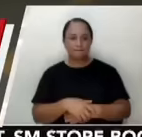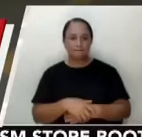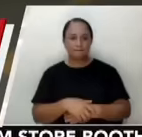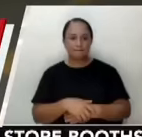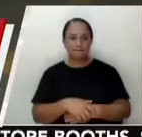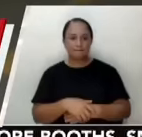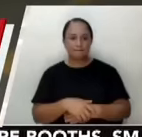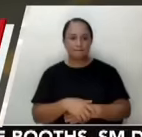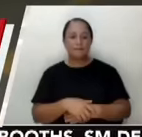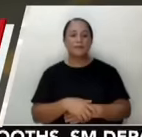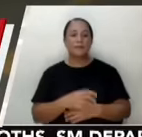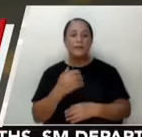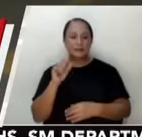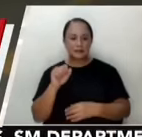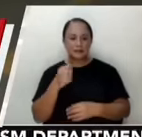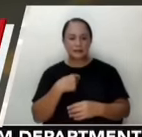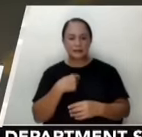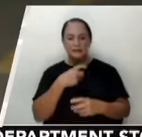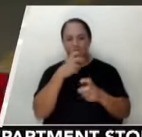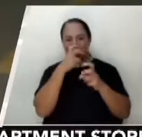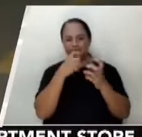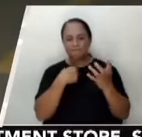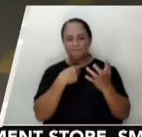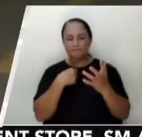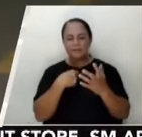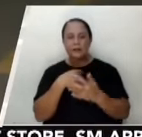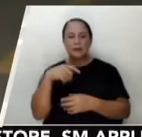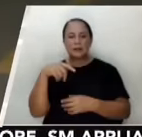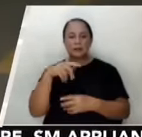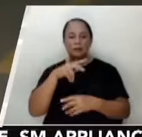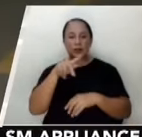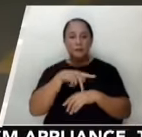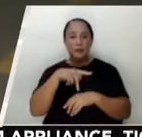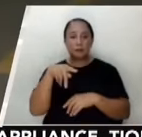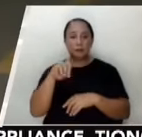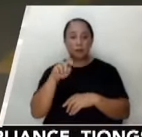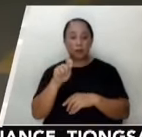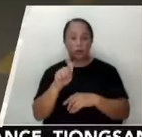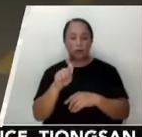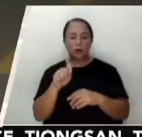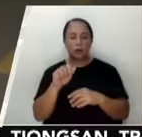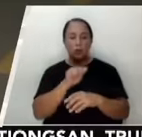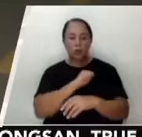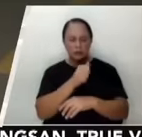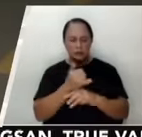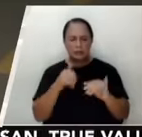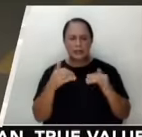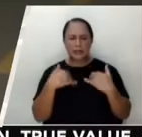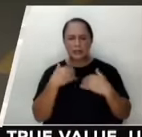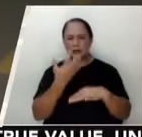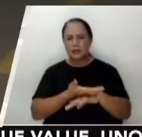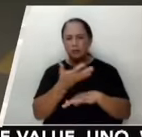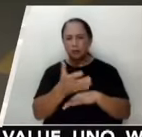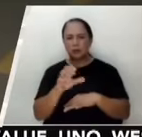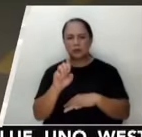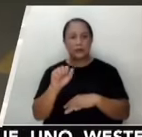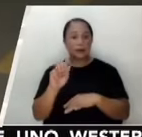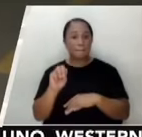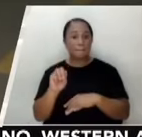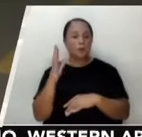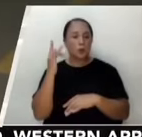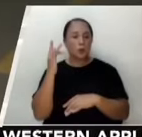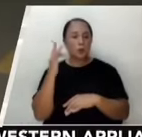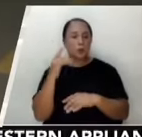Emil, kahit naghigpit ng seguridad ang Philippine Ports Authority, may mga nasulputan pa rin mga scammer na ang target ay mga